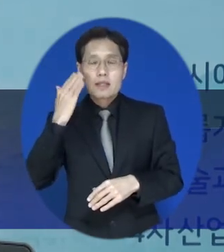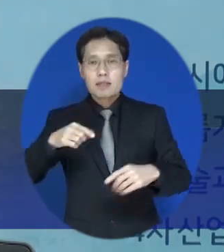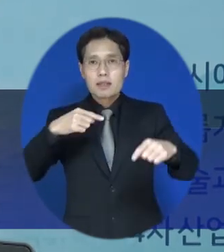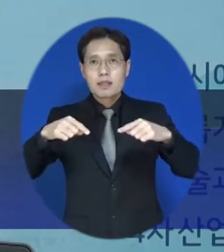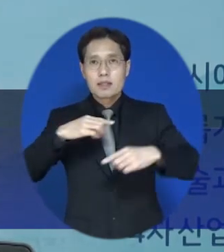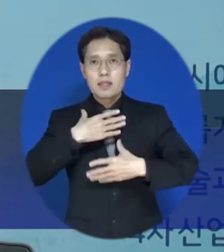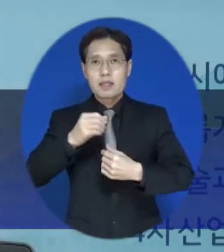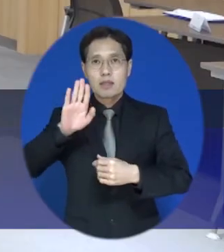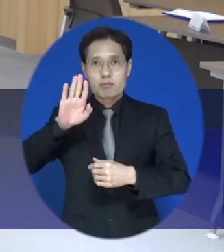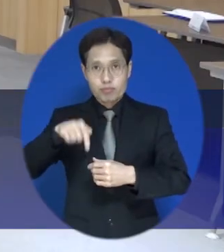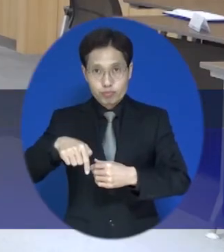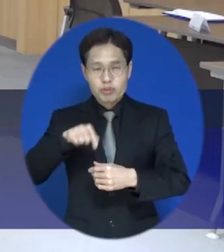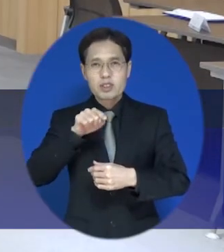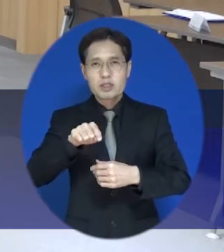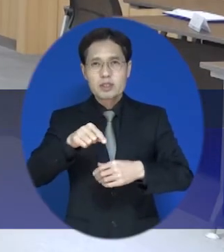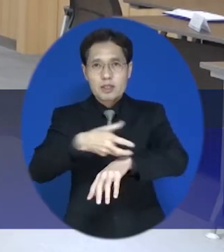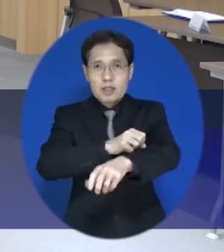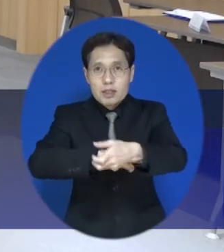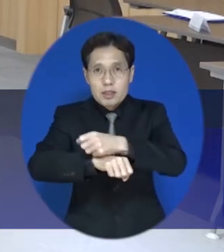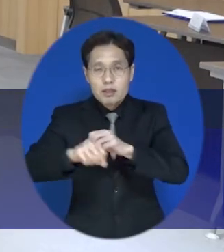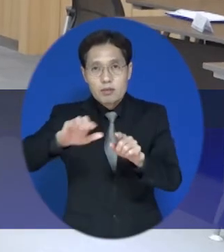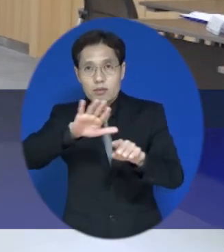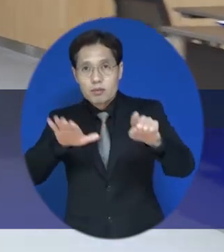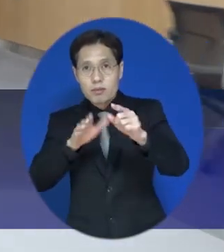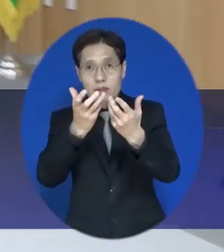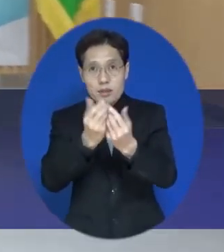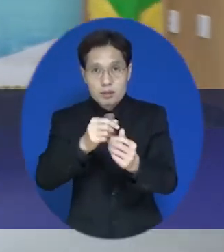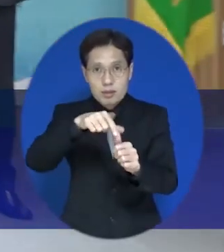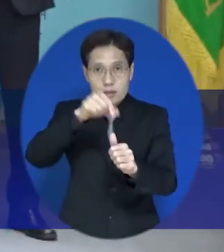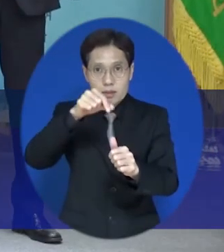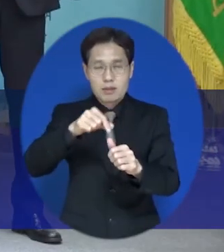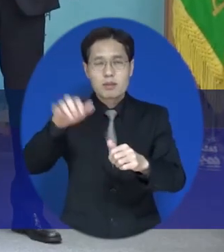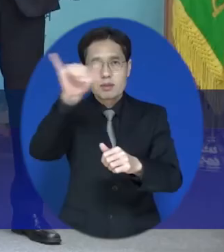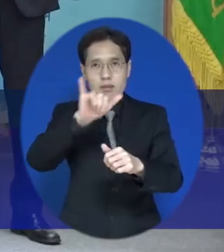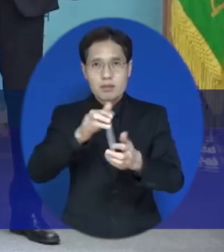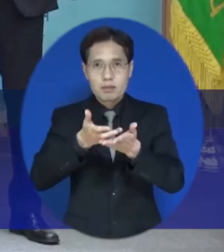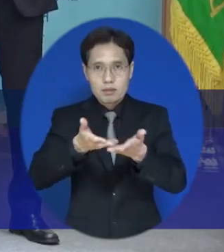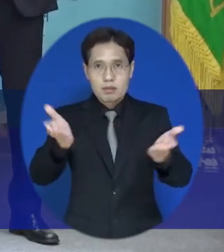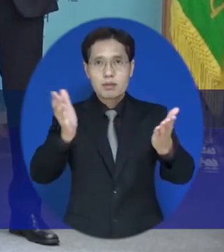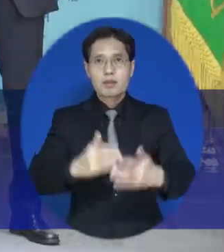행정안전부 적극행정 우수 사례로 선정돼 전국에 공유하기도 했습니다.